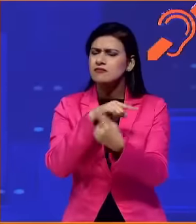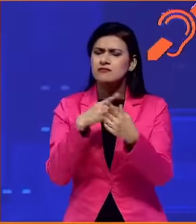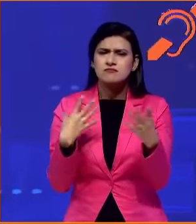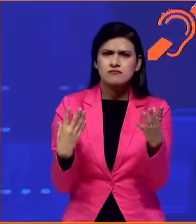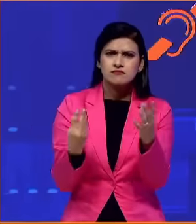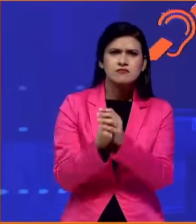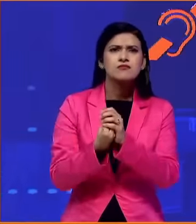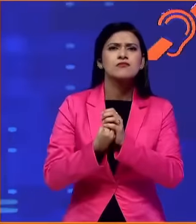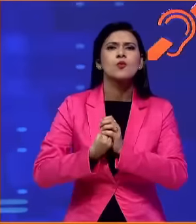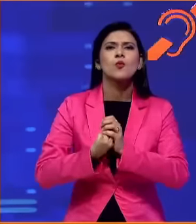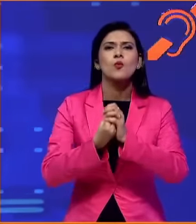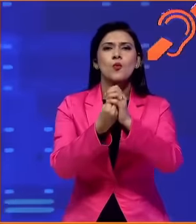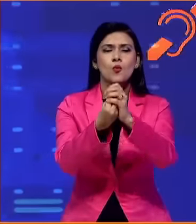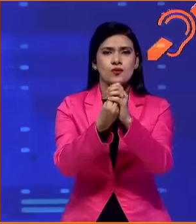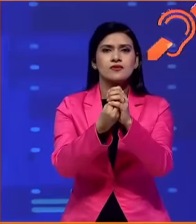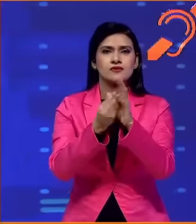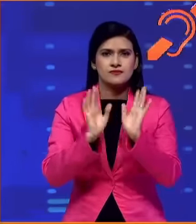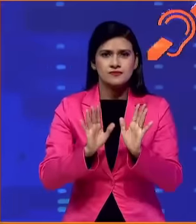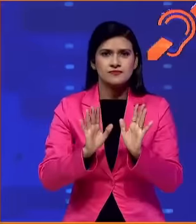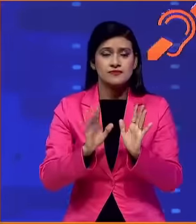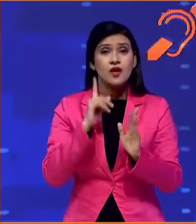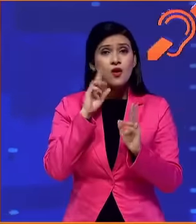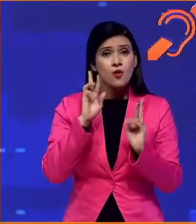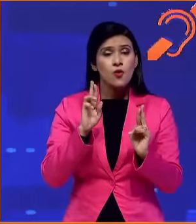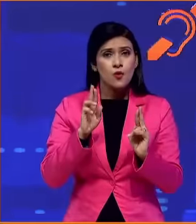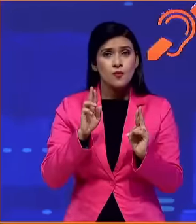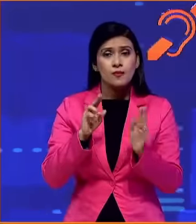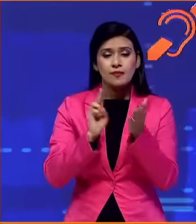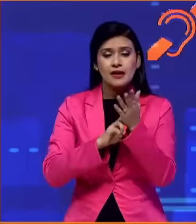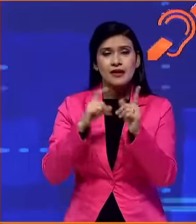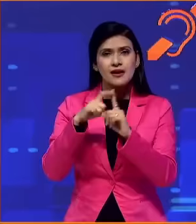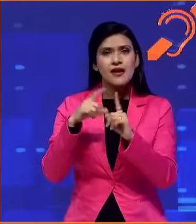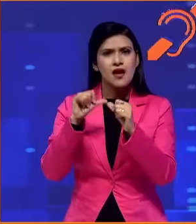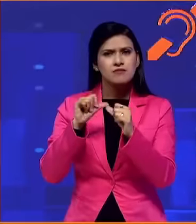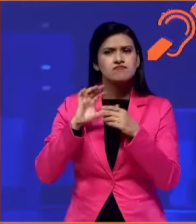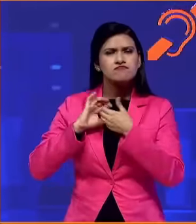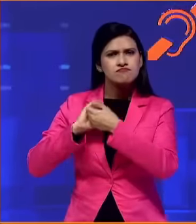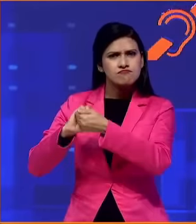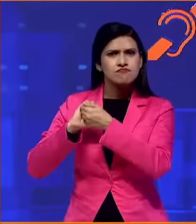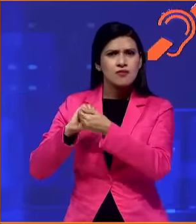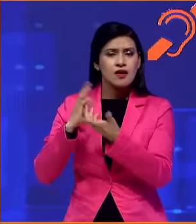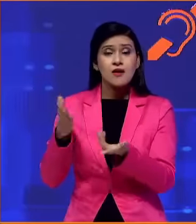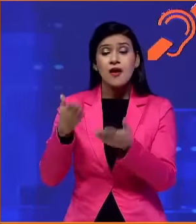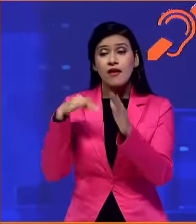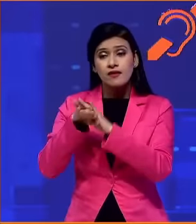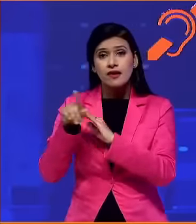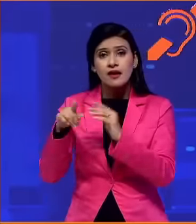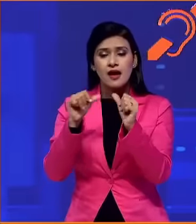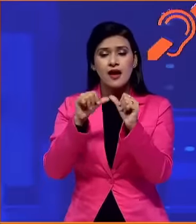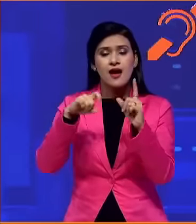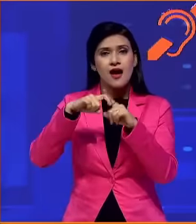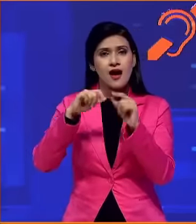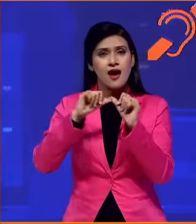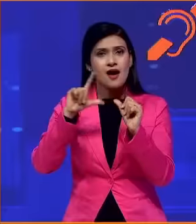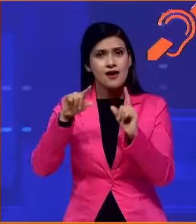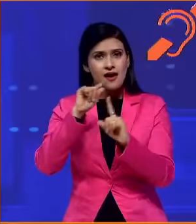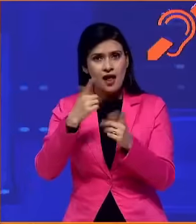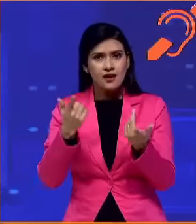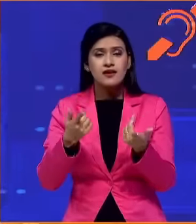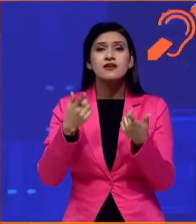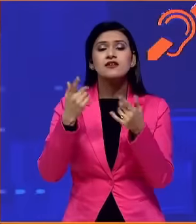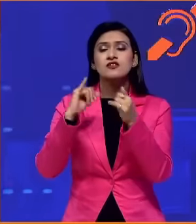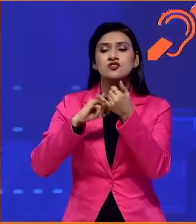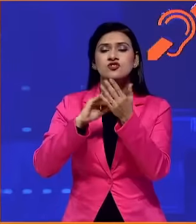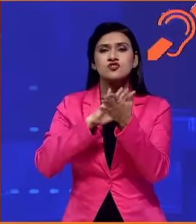इसीलिएभारतकागठनहुआथा,औरमुझेलगताहैकिभारतकेगठनकेसाथ,यदिविपक्षकीएकतामजबूतीसेआगेबढ़तीहै,तोएनडीएकेखिलाफएकअच्छीटक्करहोगी।औरयहभी नभूलेंकिएनडीएकेसहयोगीदल, चाहेवहअकालीदलहो,शिवसेनाहोया जेडीयू,